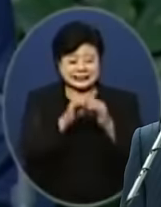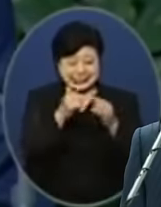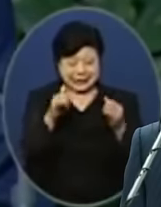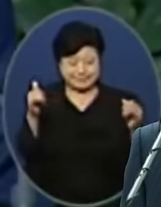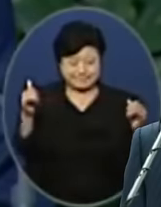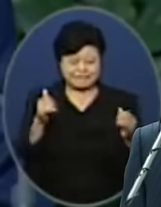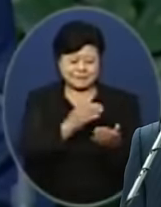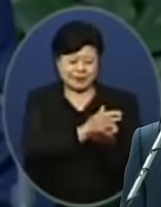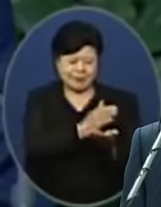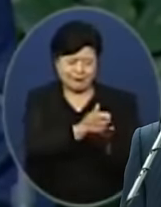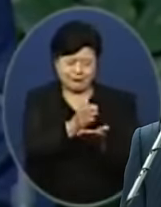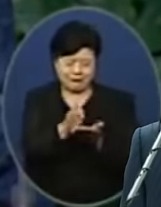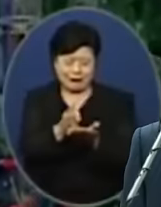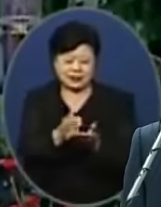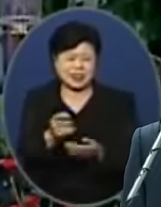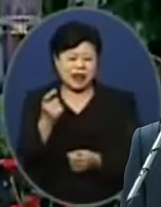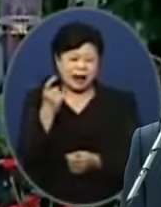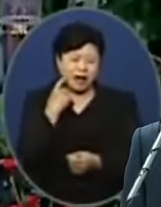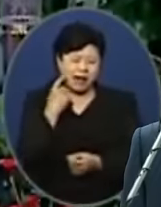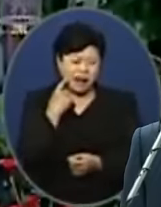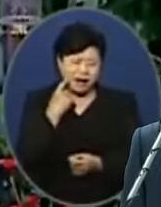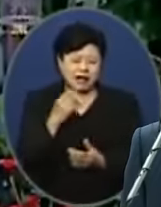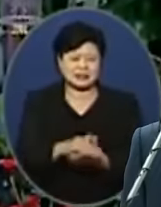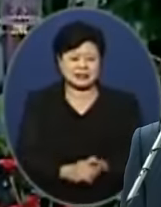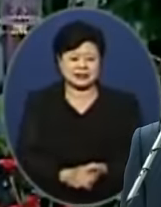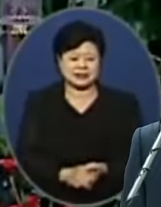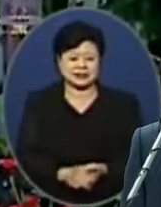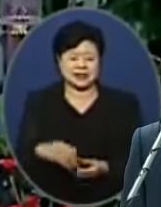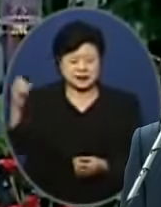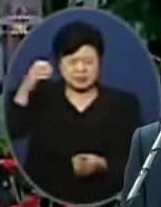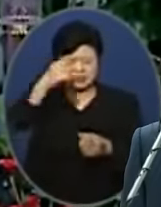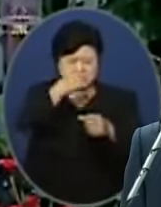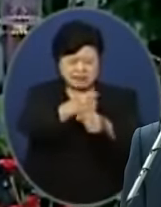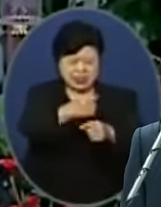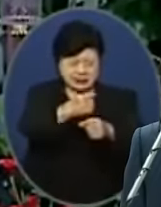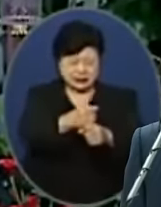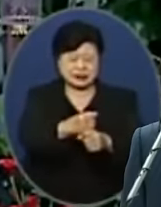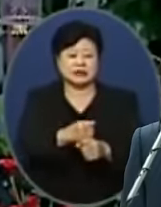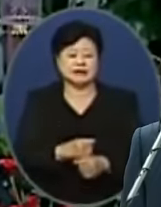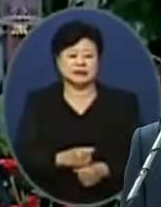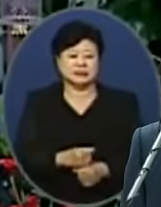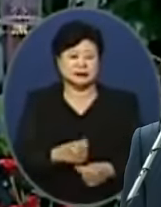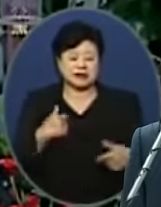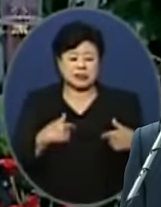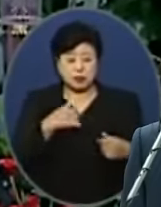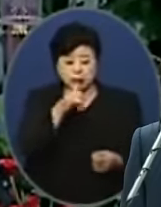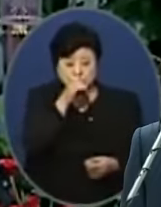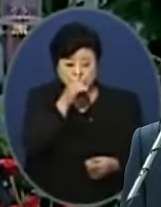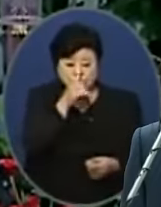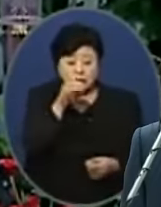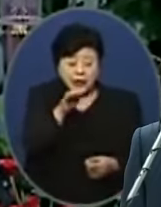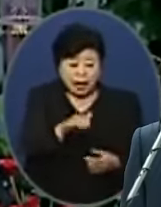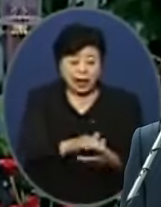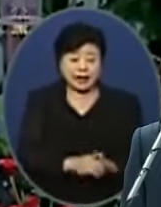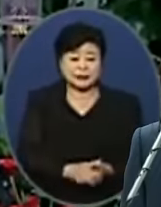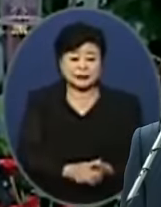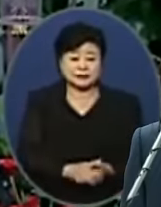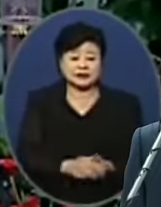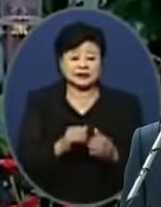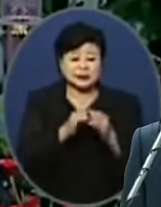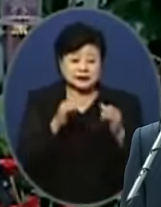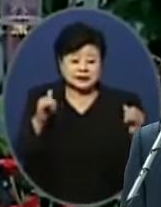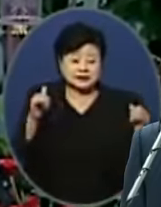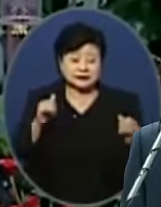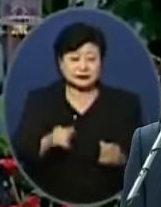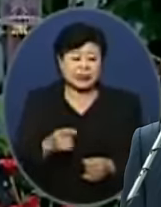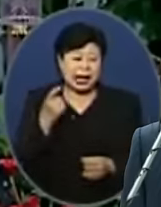사람들은 온갖 거짓된 빛을 만들어서 그 빛 아래에서 기뻐하지만은 인조